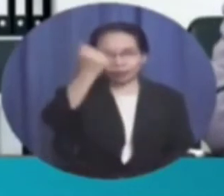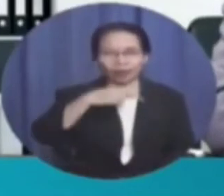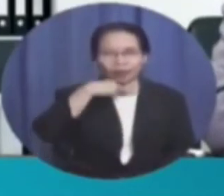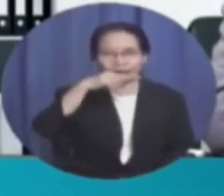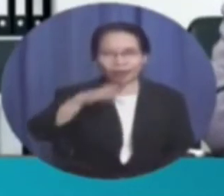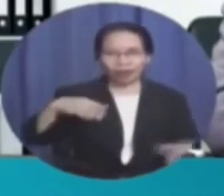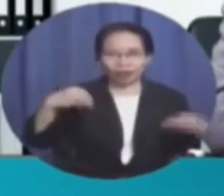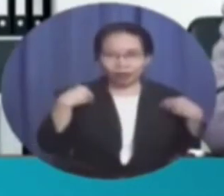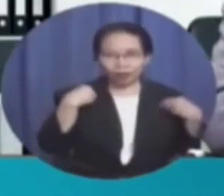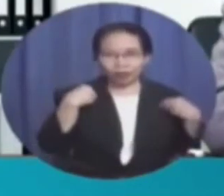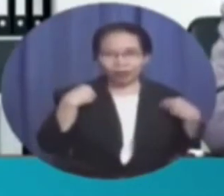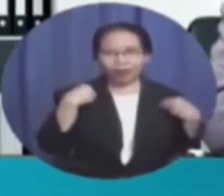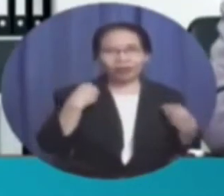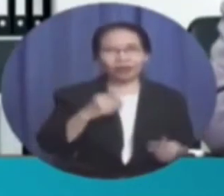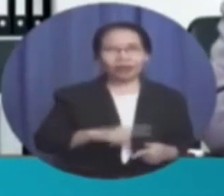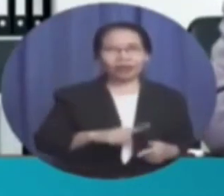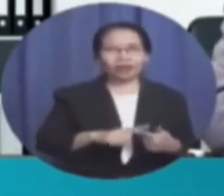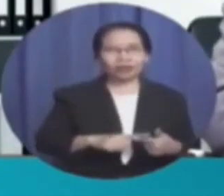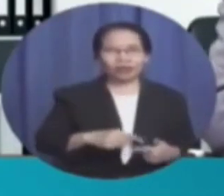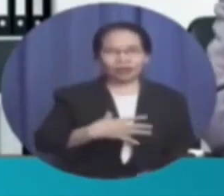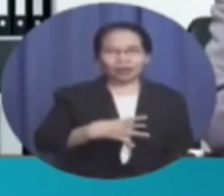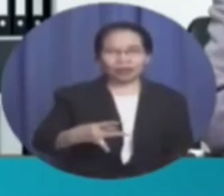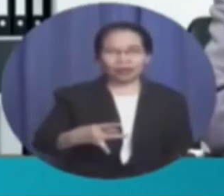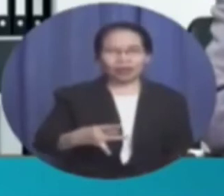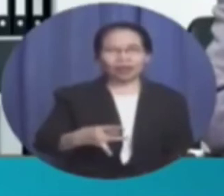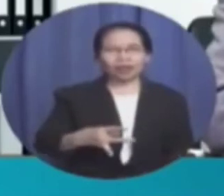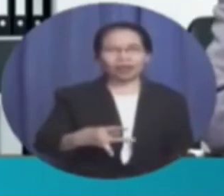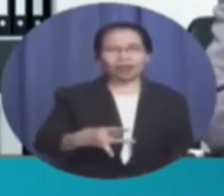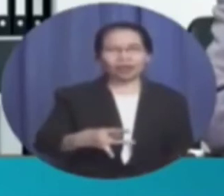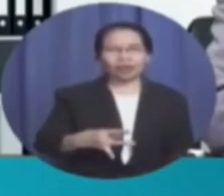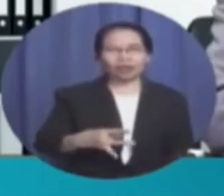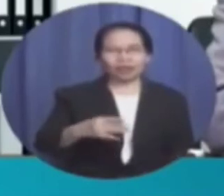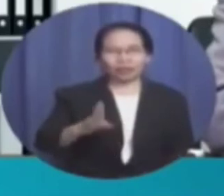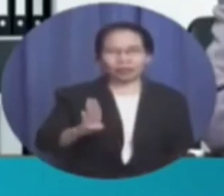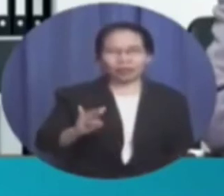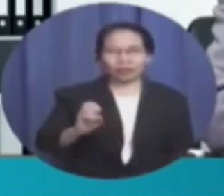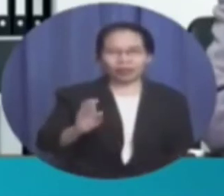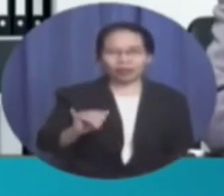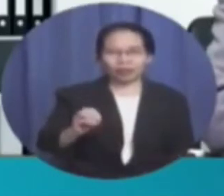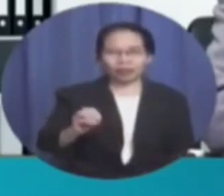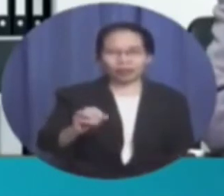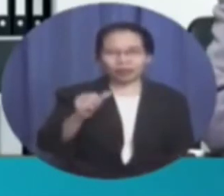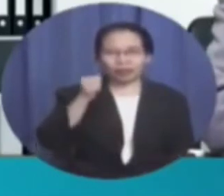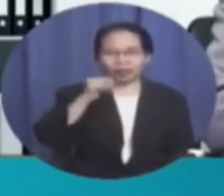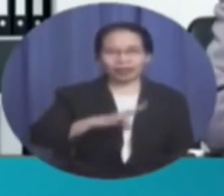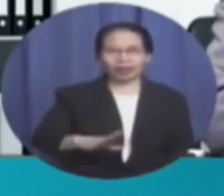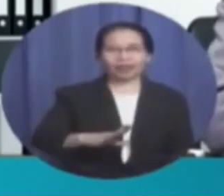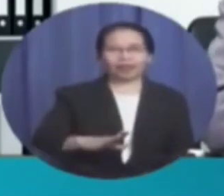niya natatanggap? Yun pala, ang bisyo niya, sabi niya, bisyo, may bisyo siya. Yung pala,